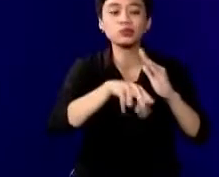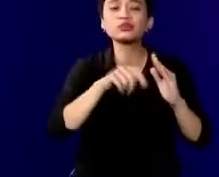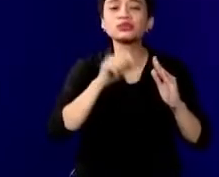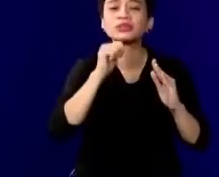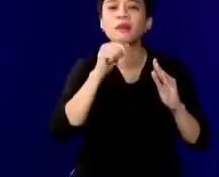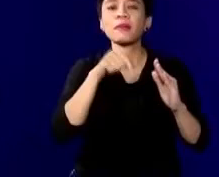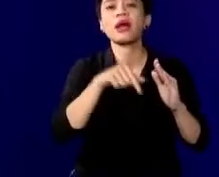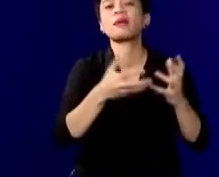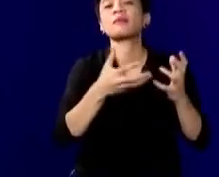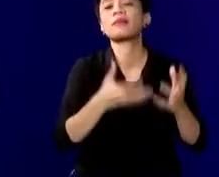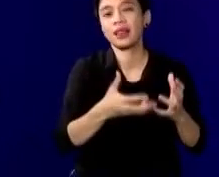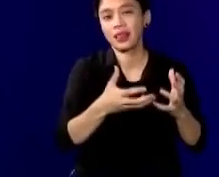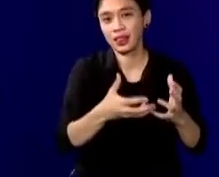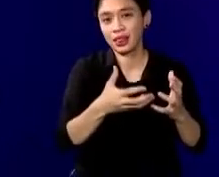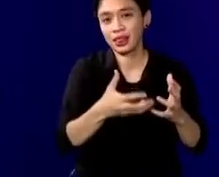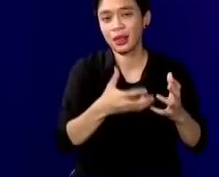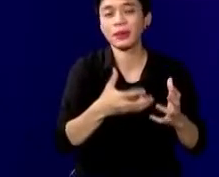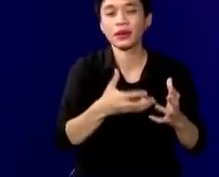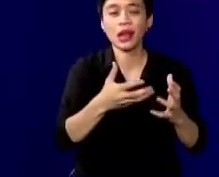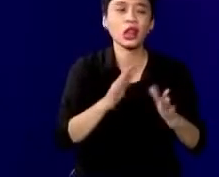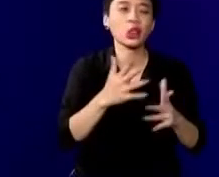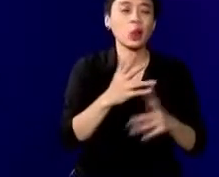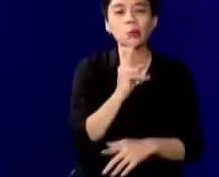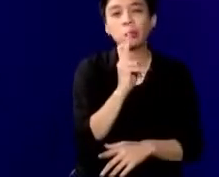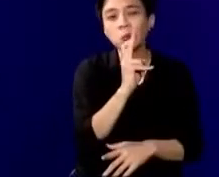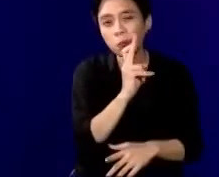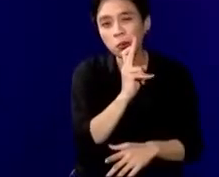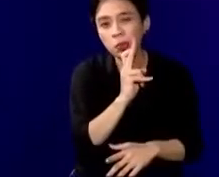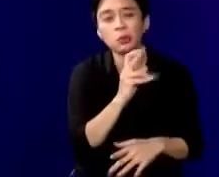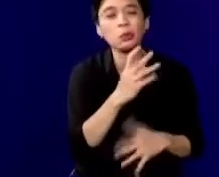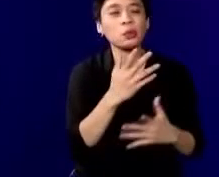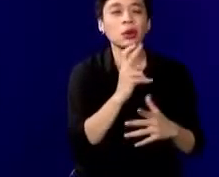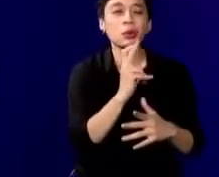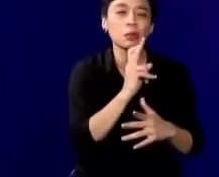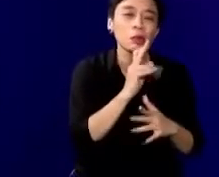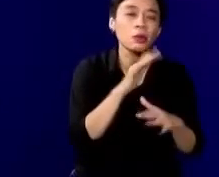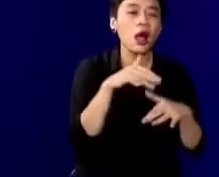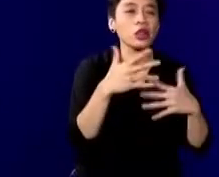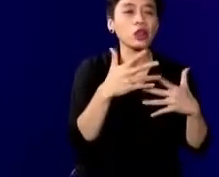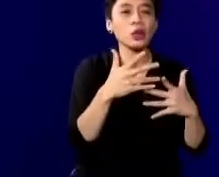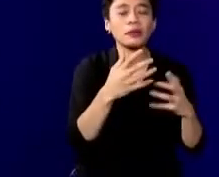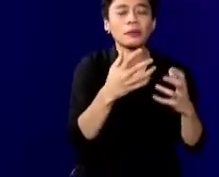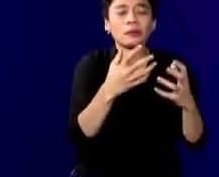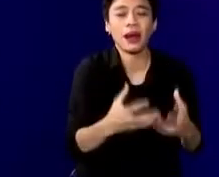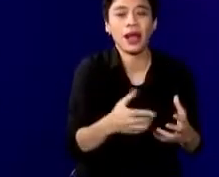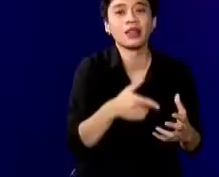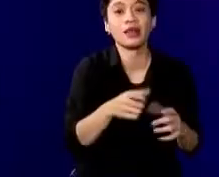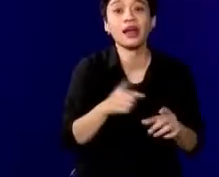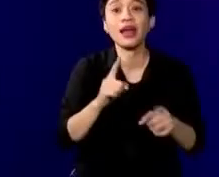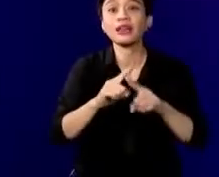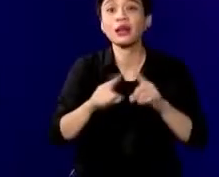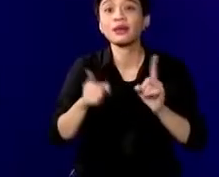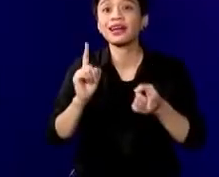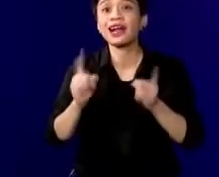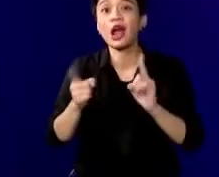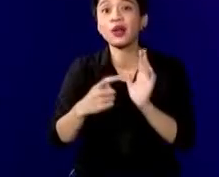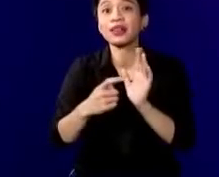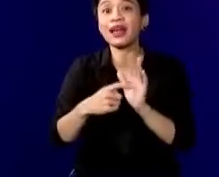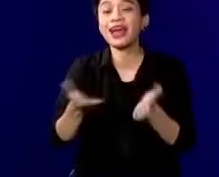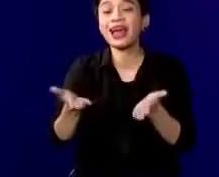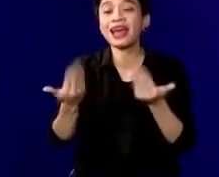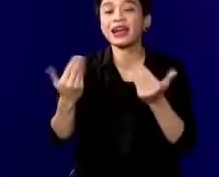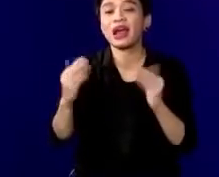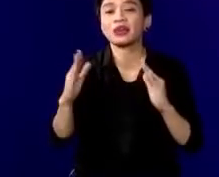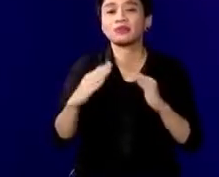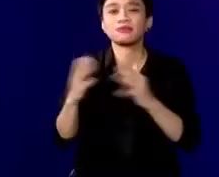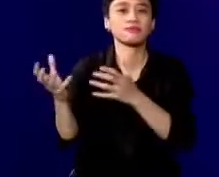kasus berat sedang atau yang kritis jadi Kami menghimbau di di dinasdas kesehatan